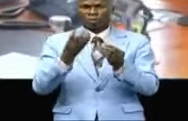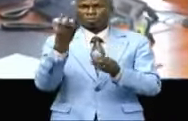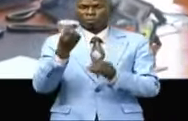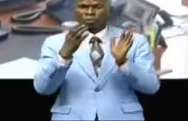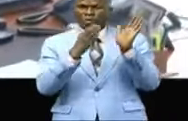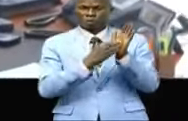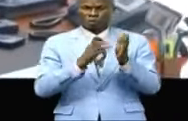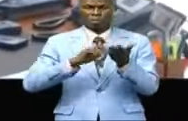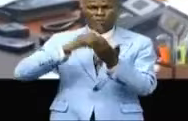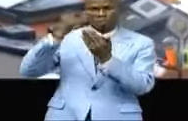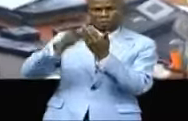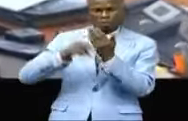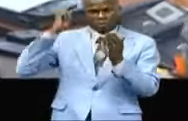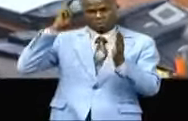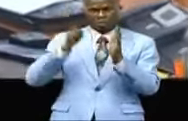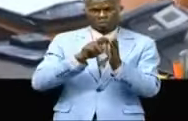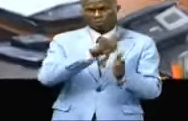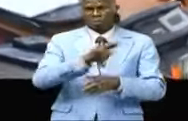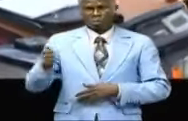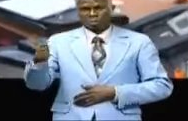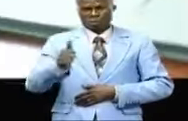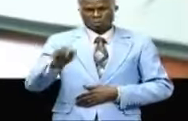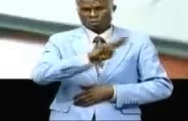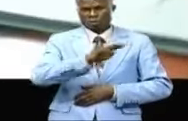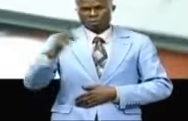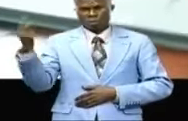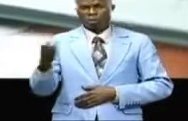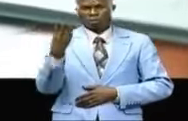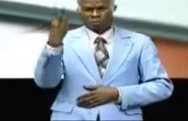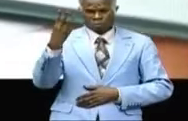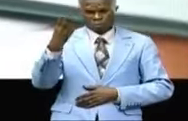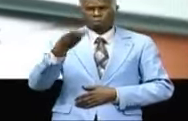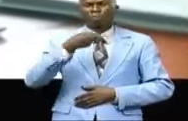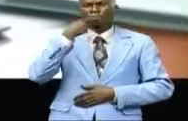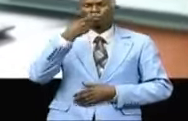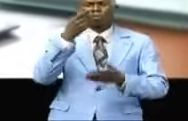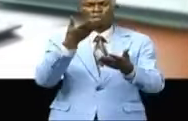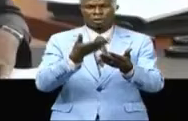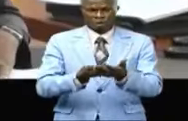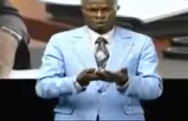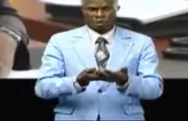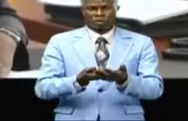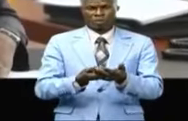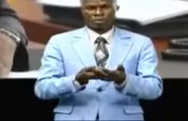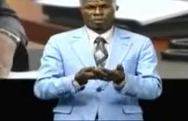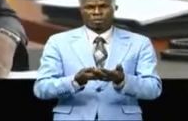du gouvernement 2021-2023, ont aussi été passés en revue.